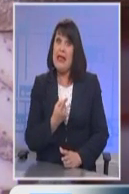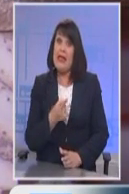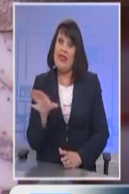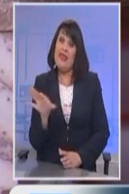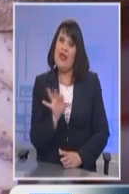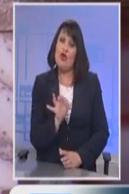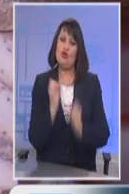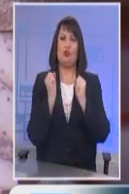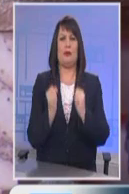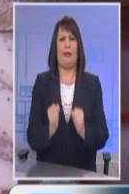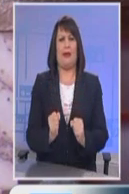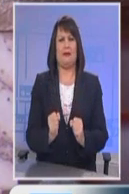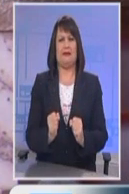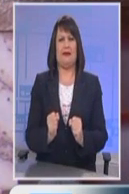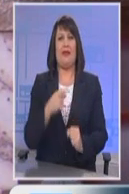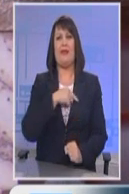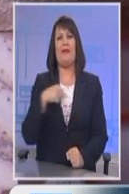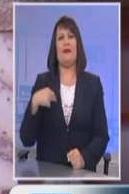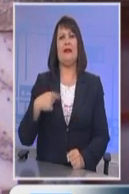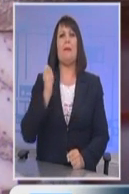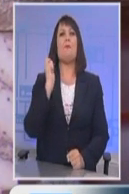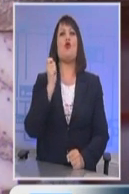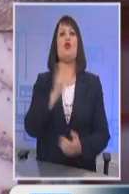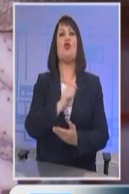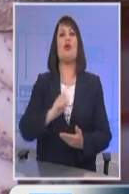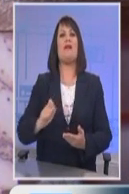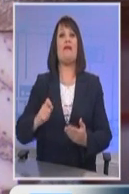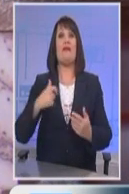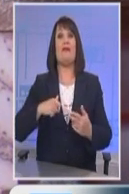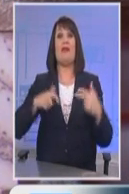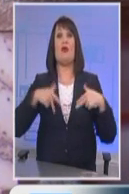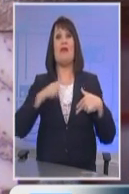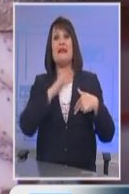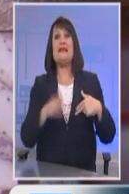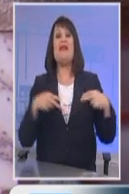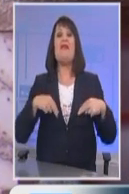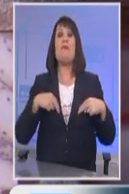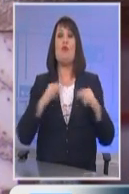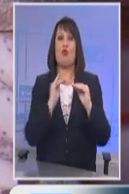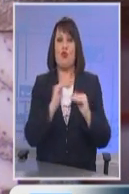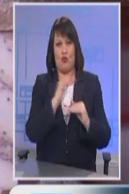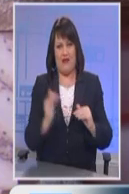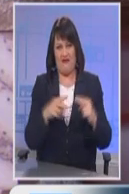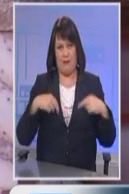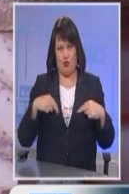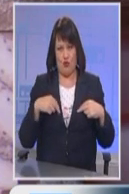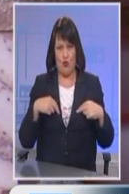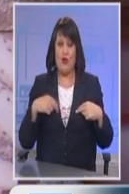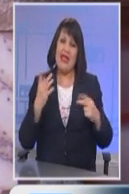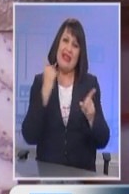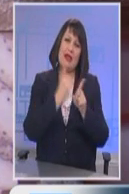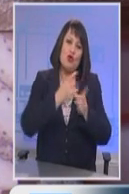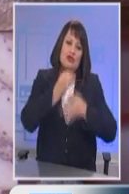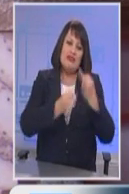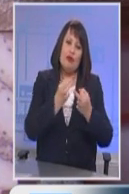διορισμός σε θέση Διευθυντή Πολιτικού Γραφείου Μέλους Κυβέρνησης ή Υφυπουργού, όπως επίσης και σε θέση Ειδικού Συμβούλου